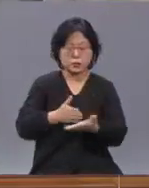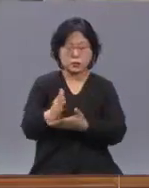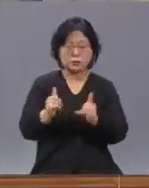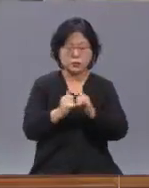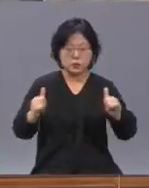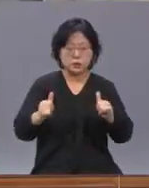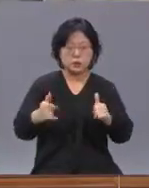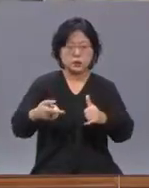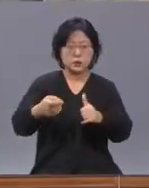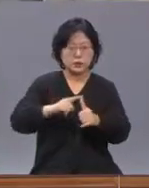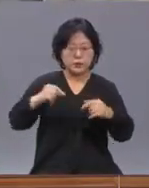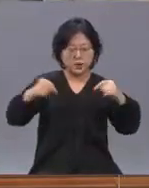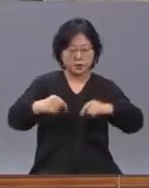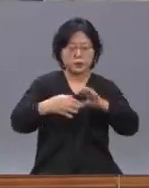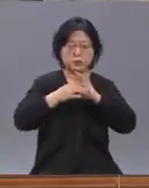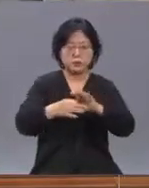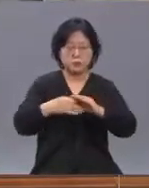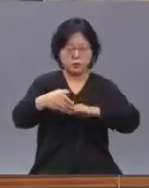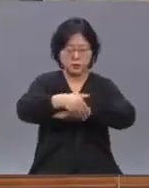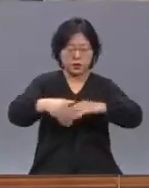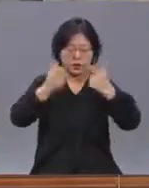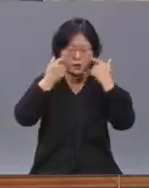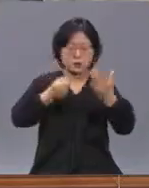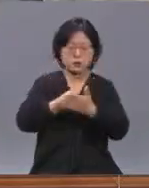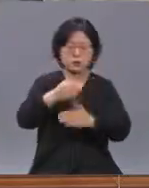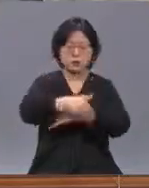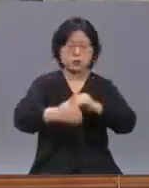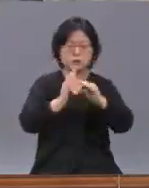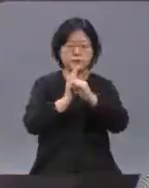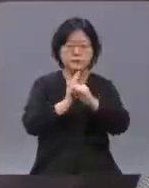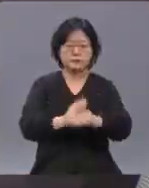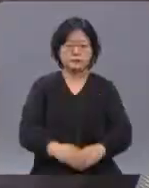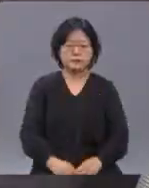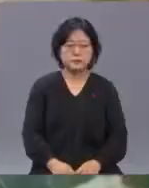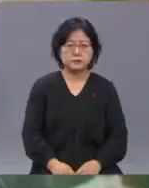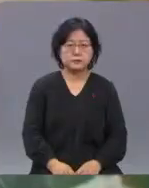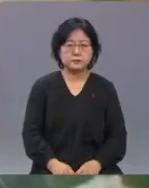전문가가 참여하는 협상을 통해 계획을 확정할 예정입니다